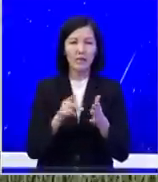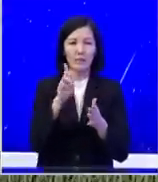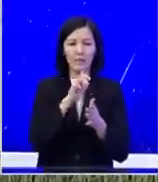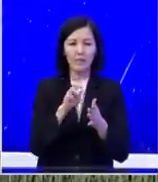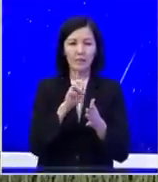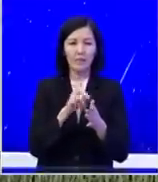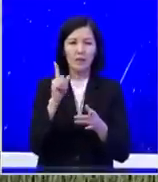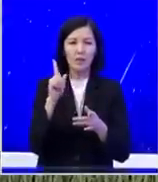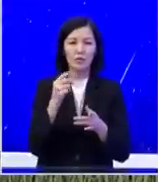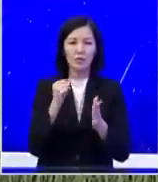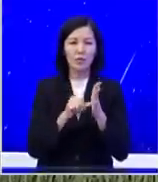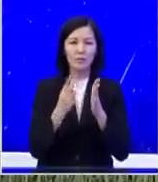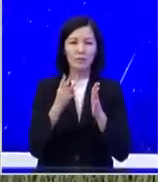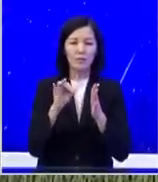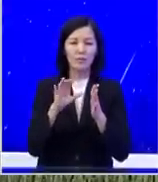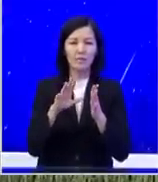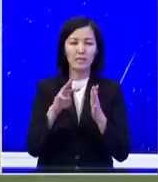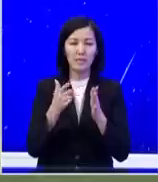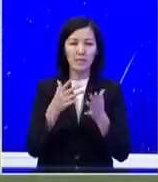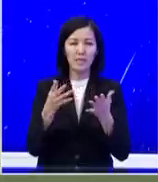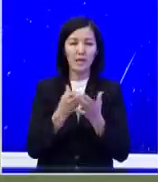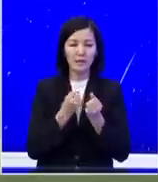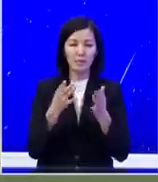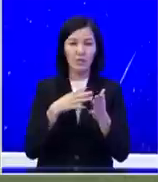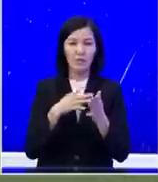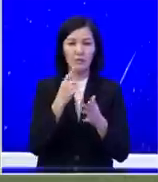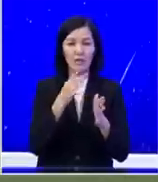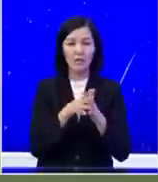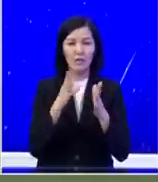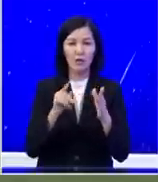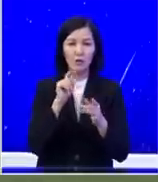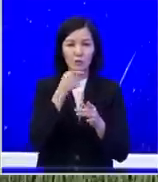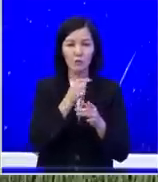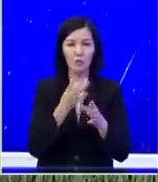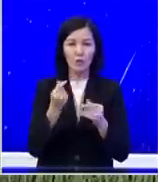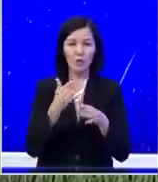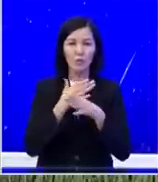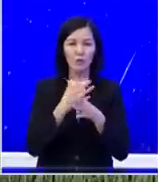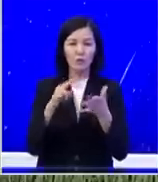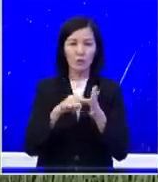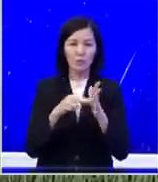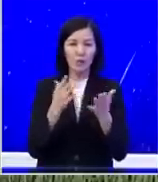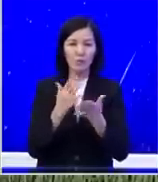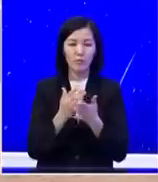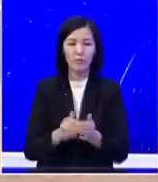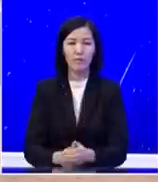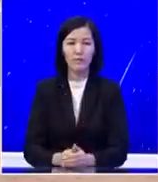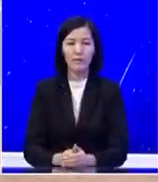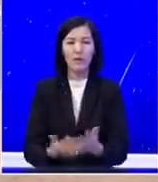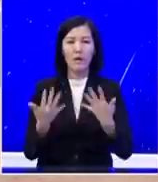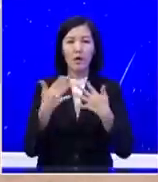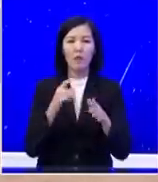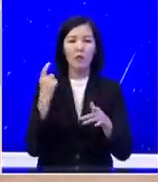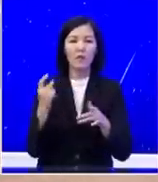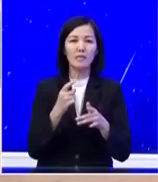литра 165 теңгеден алып жатырмыз. Қант қызылшасы мен жүгеріге субсидия алуды жоспарлап отырмыз. Ауыл